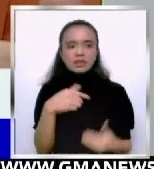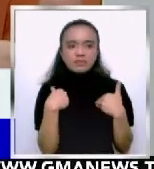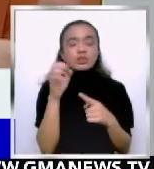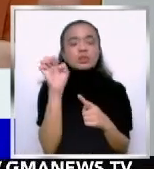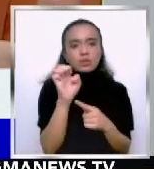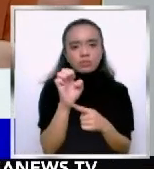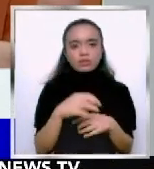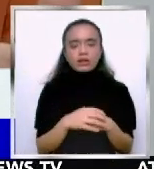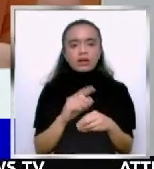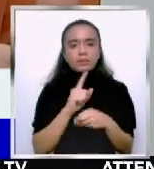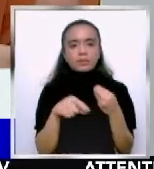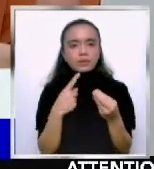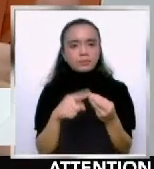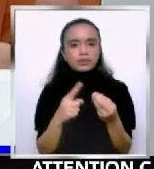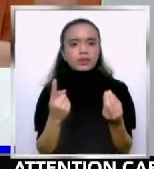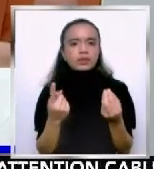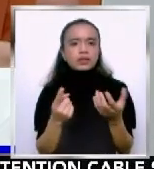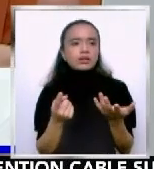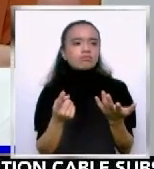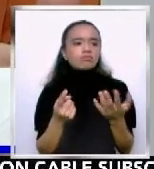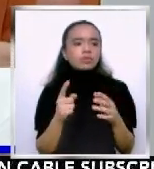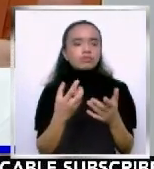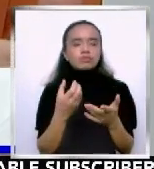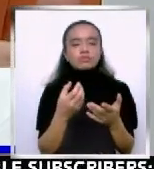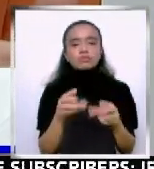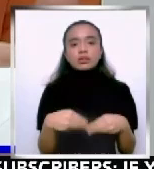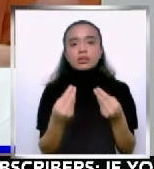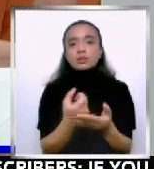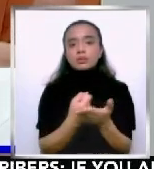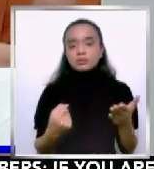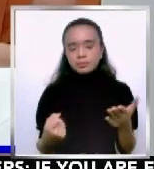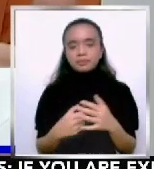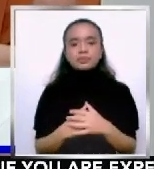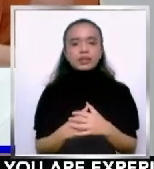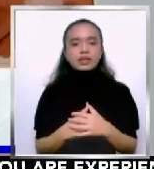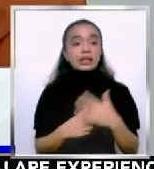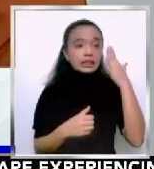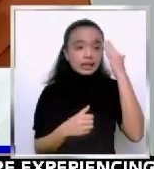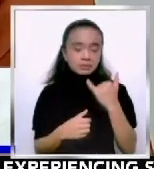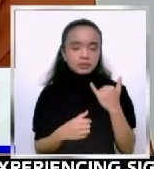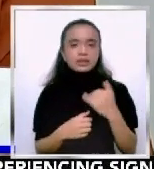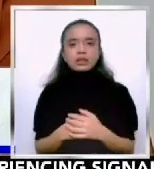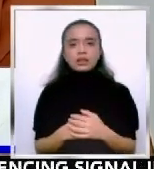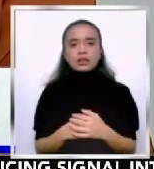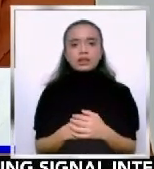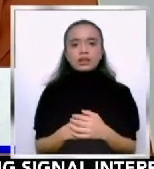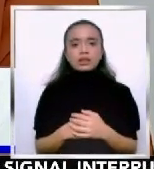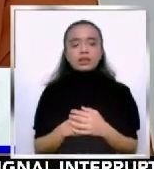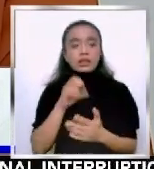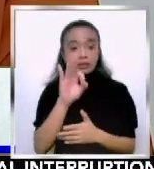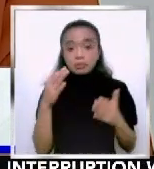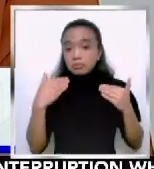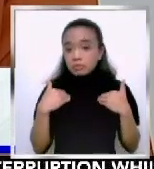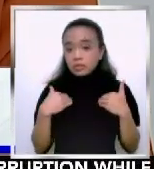of your supply capability, no? Kasi kung magkaroon man ng abirya, yung